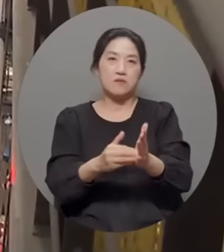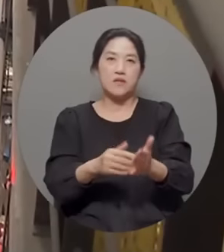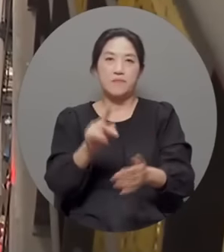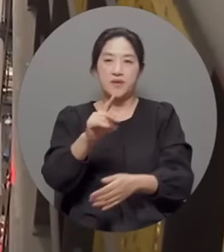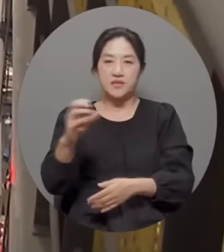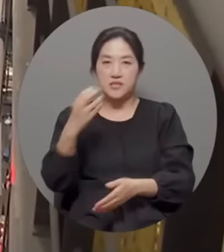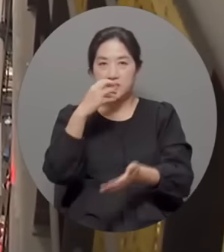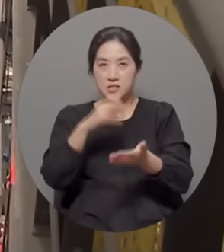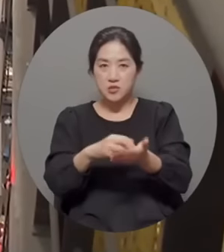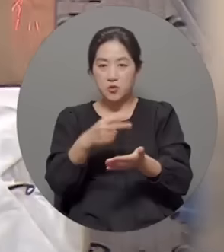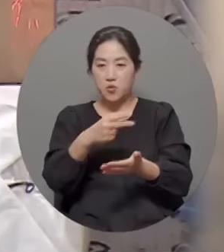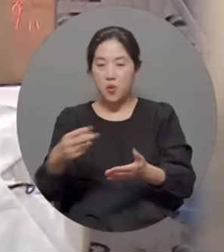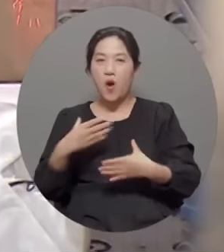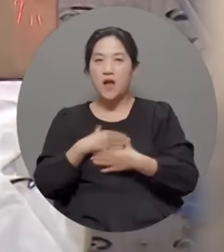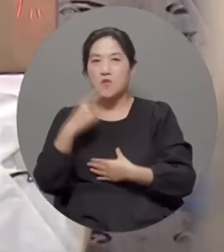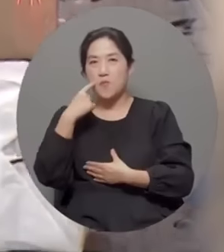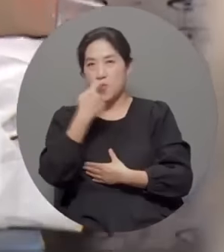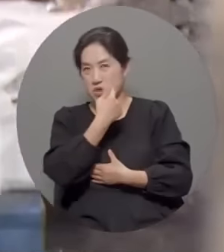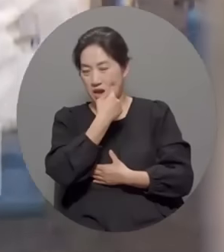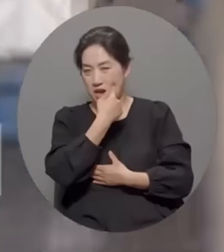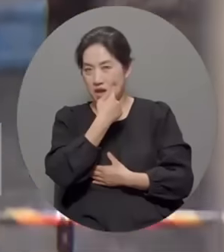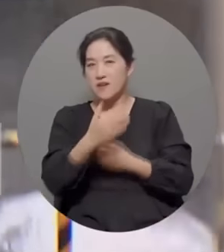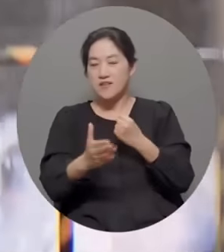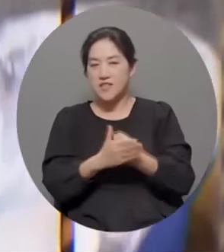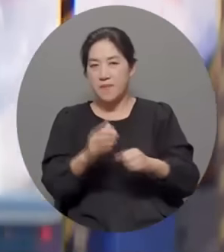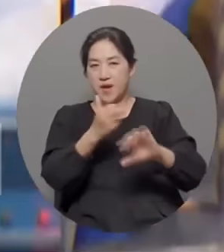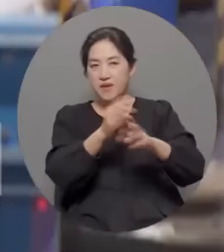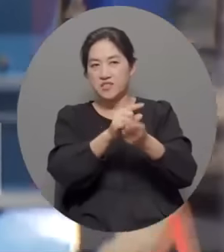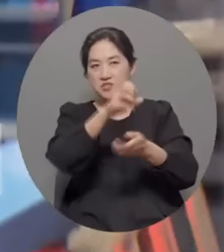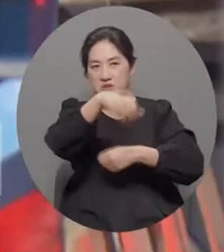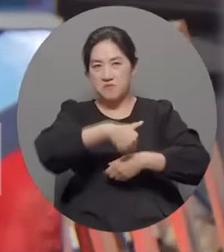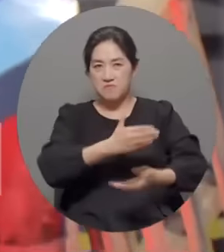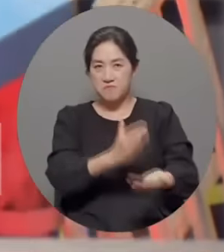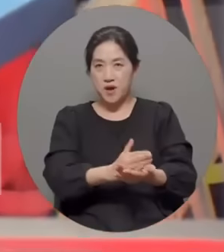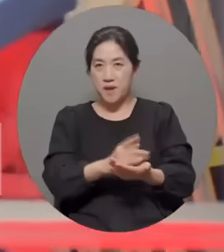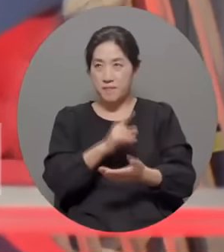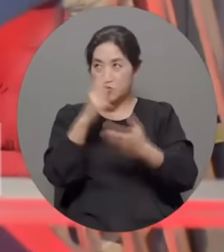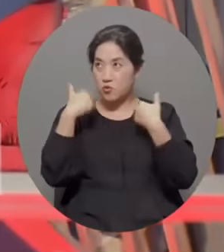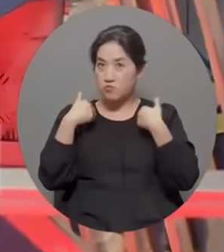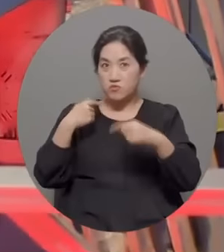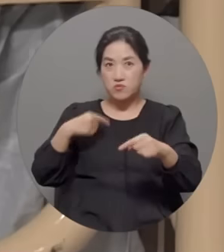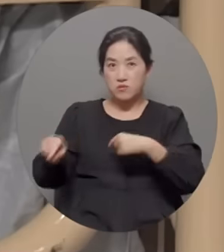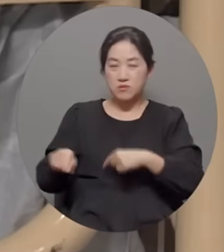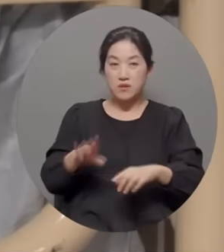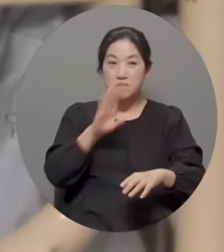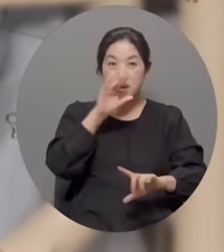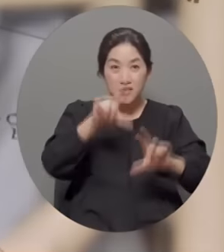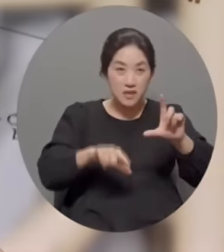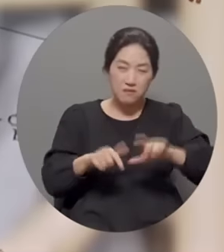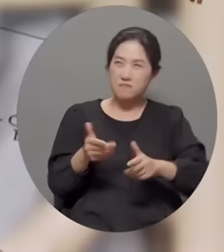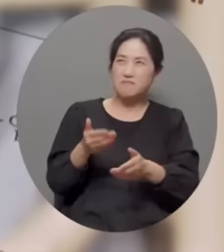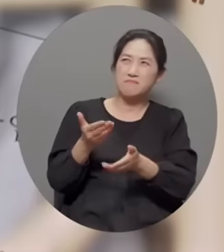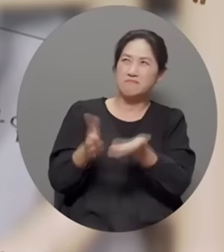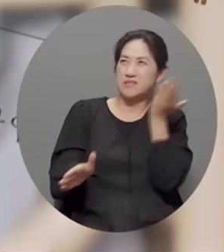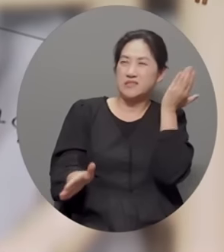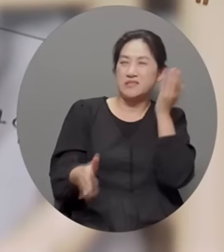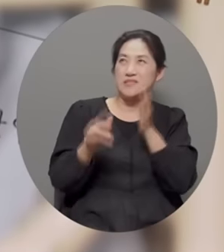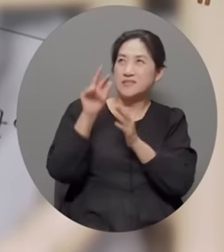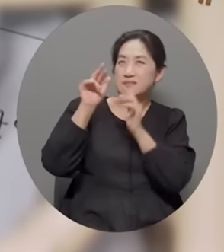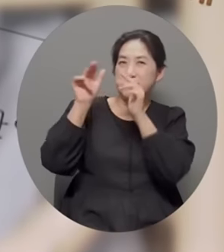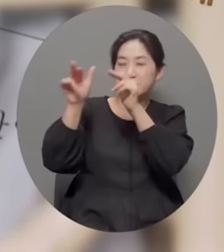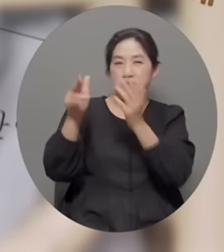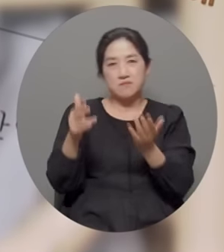인증이 안전을 보증한다며 해외 직구를 제한하려 했던 정부 정책은 현실과 거리가 있다는 비판을 피하기 어려워